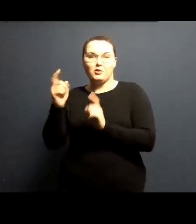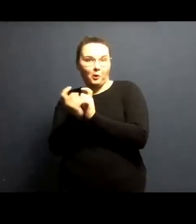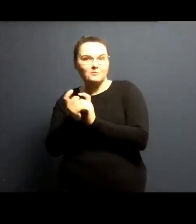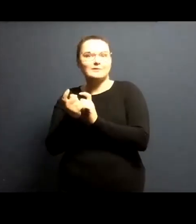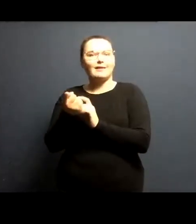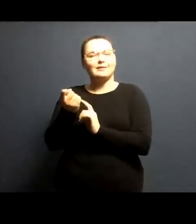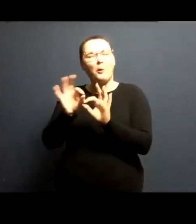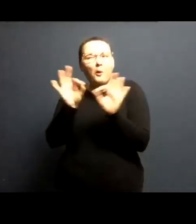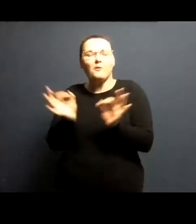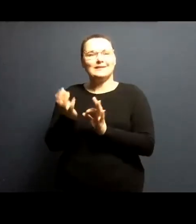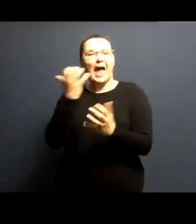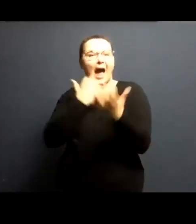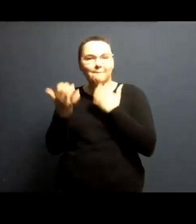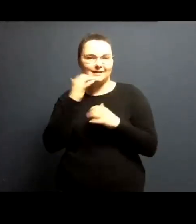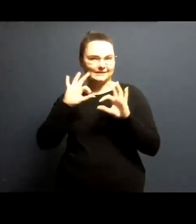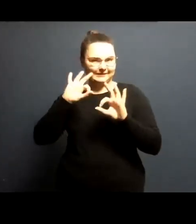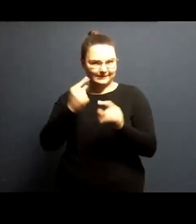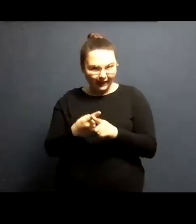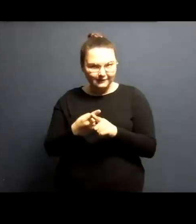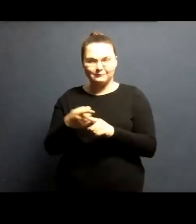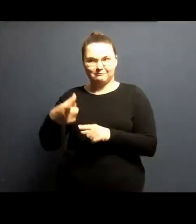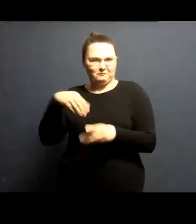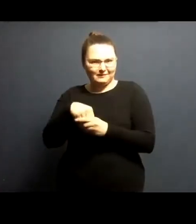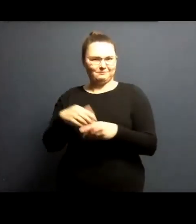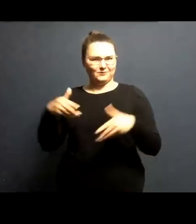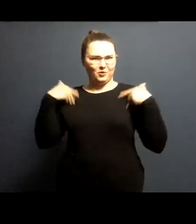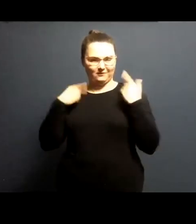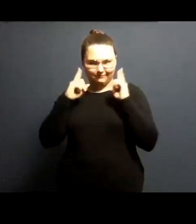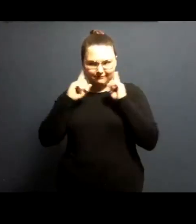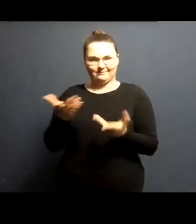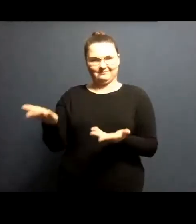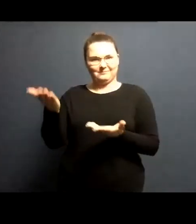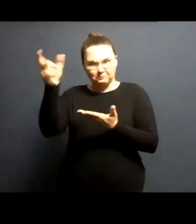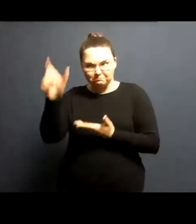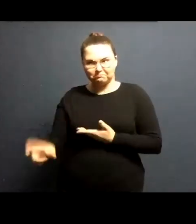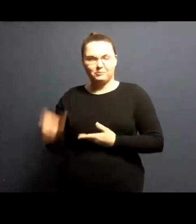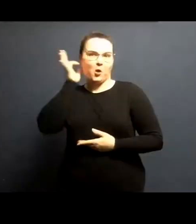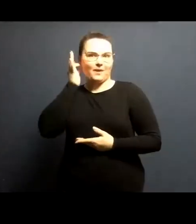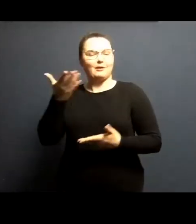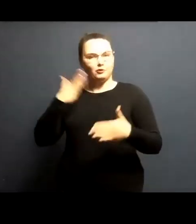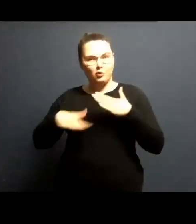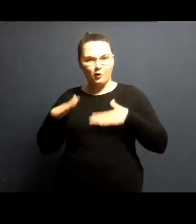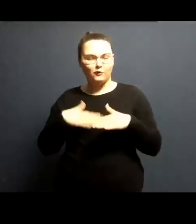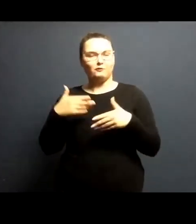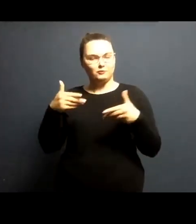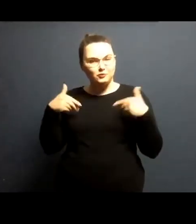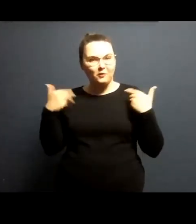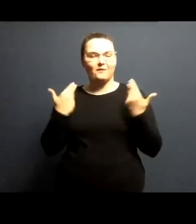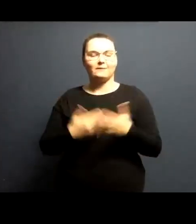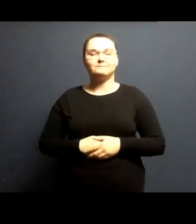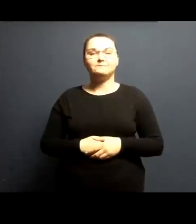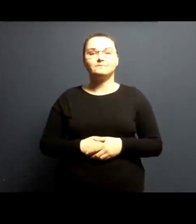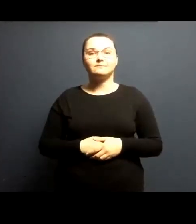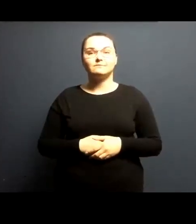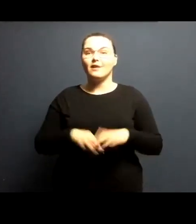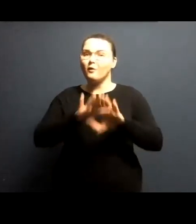seksualny jest oznaką zdrowia, czyli zobaczcie znowu te aspekty, które wcześniej prozdrowotne pojawiają się